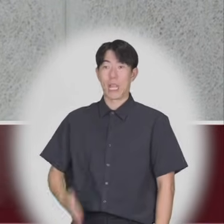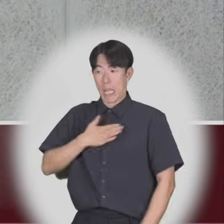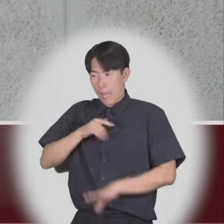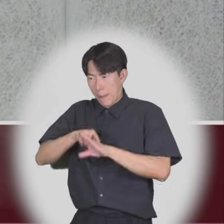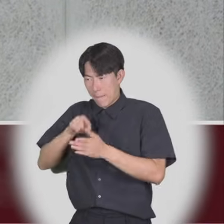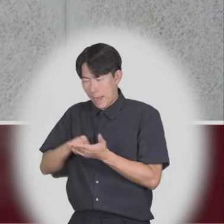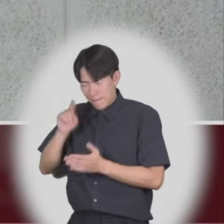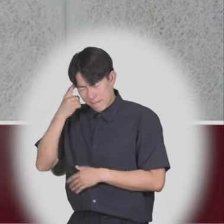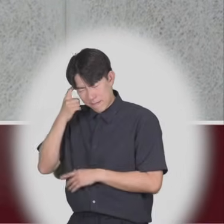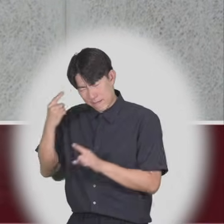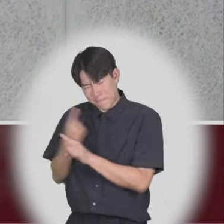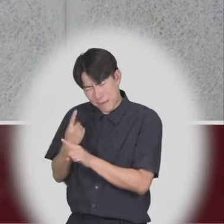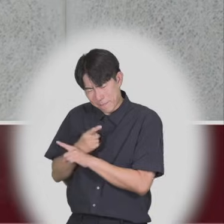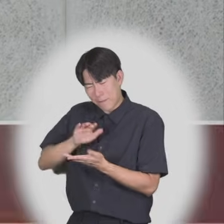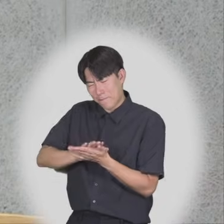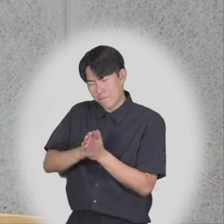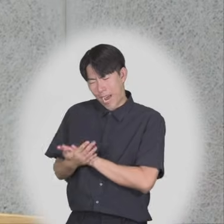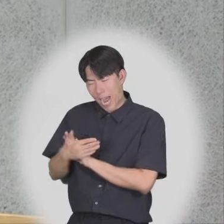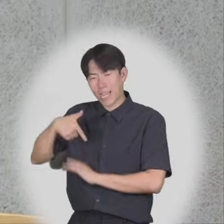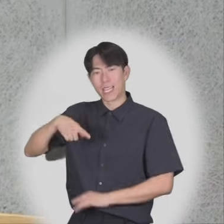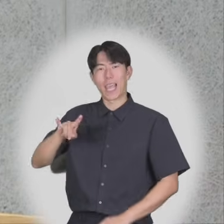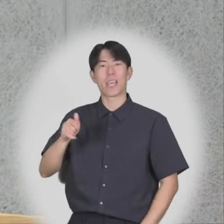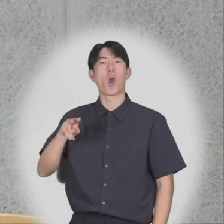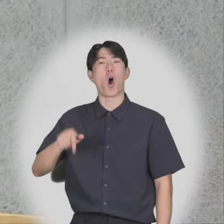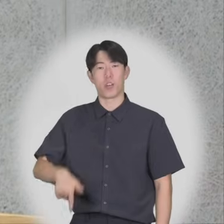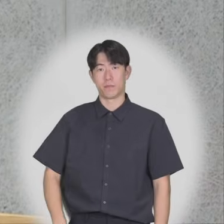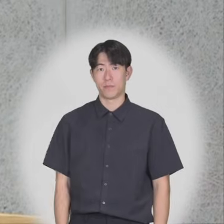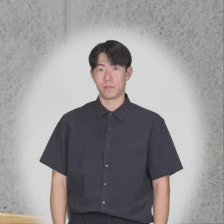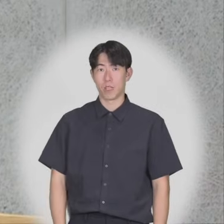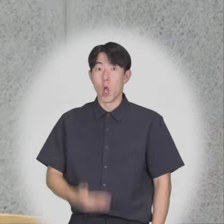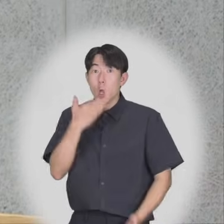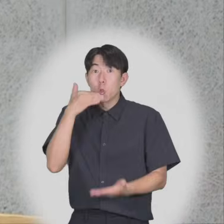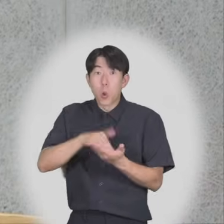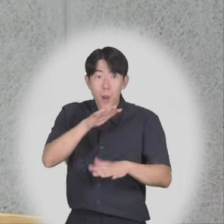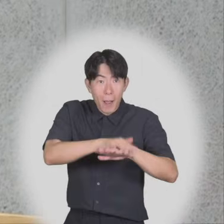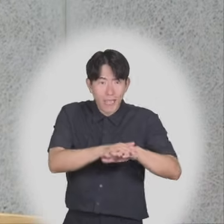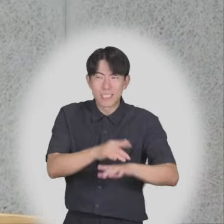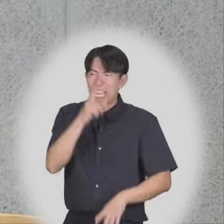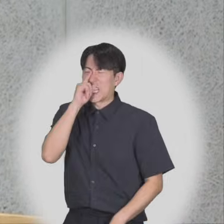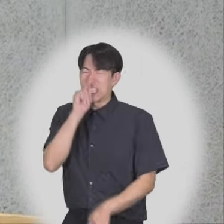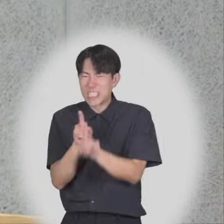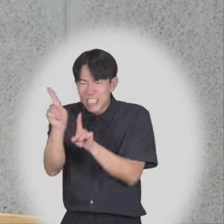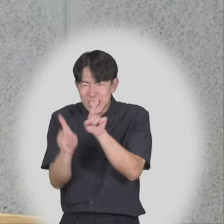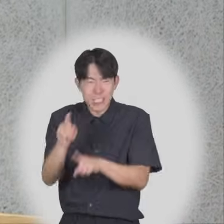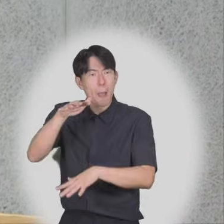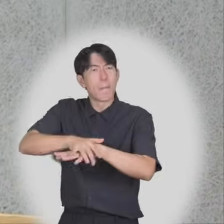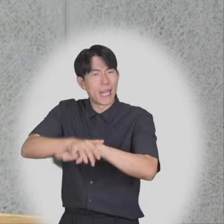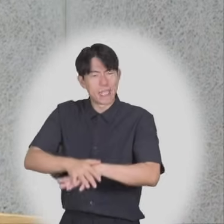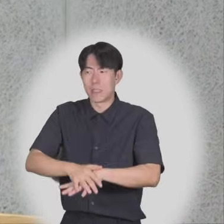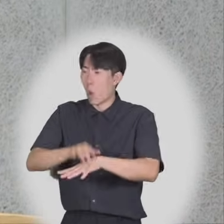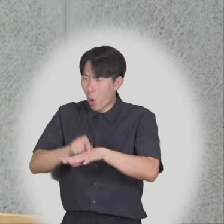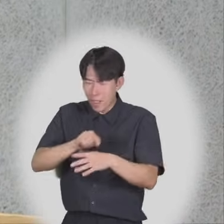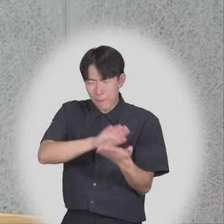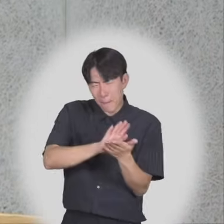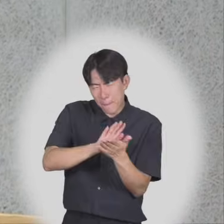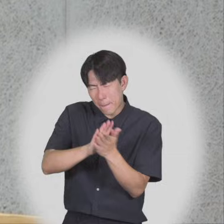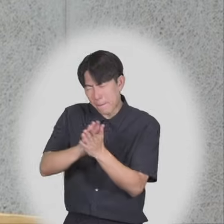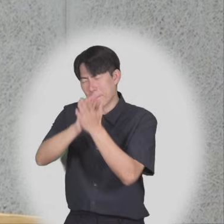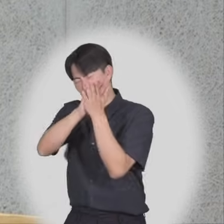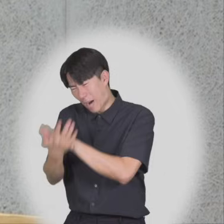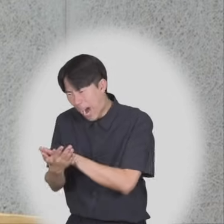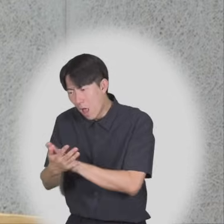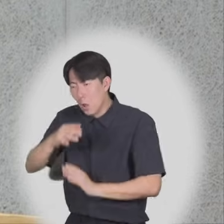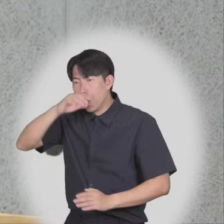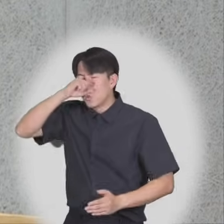것이 개혁입니다. 돌짝밭이, 가시떨기 밭이 옥토밭 되어지는 것, 그것이 개혁입니다.